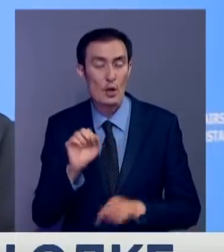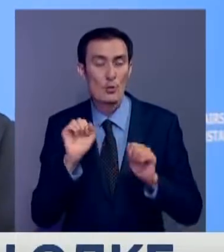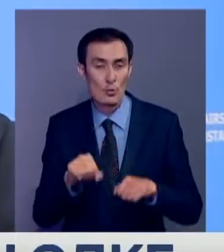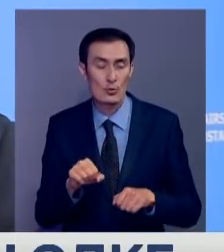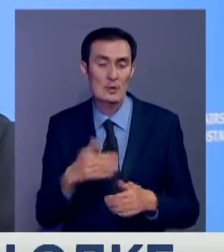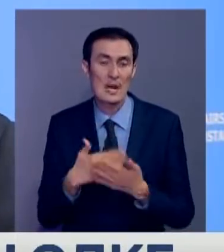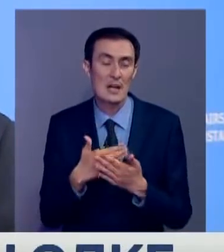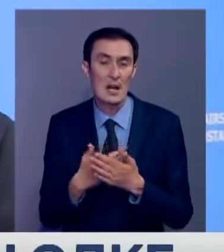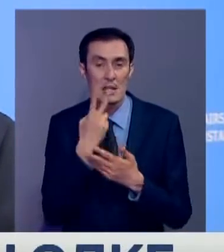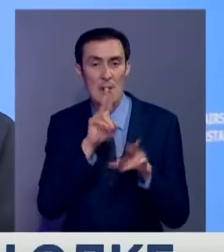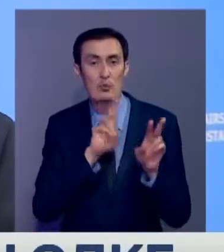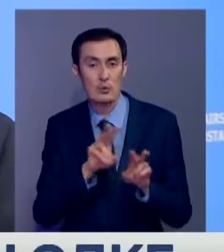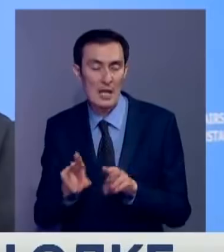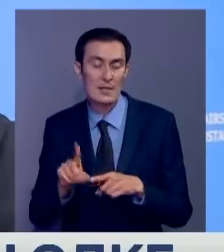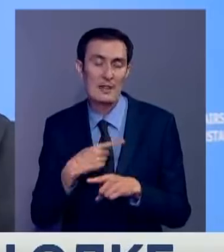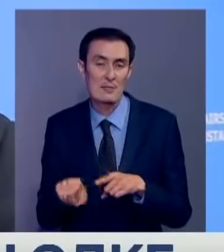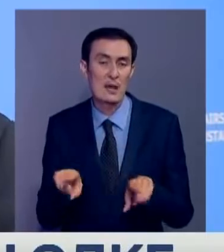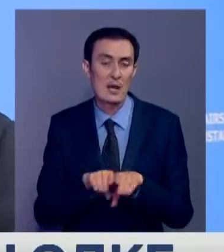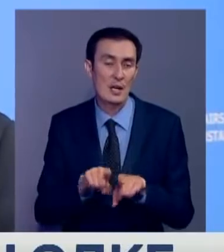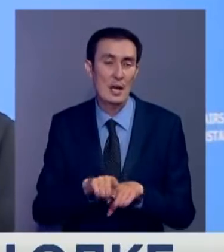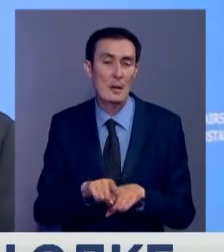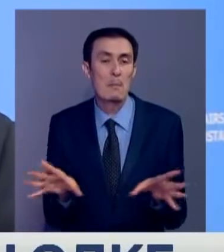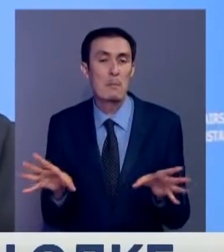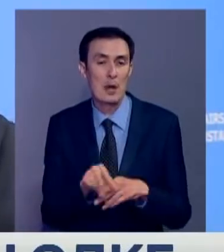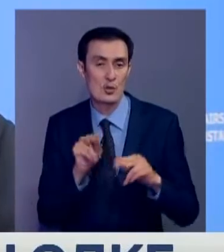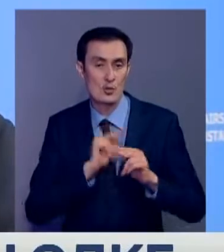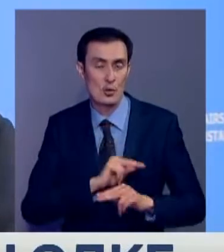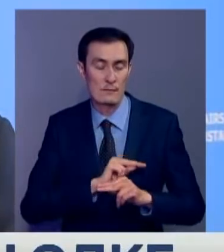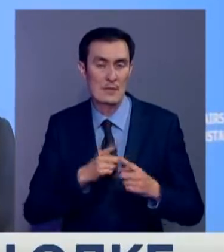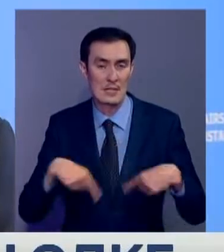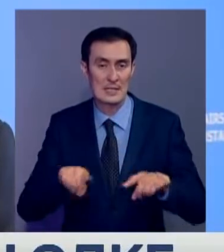участие либо в качестве наблюдателя, либо в качестве партнера.